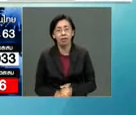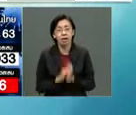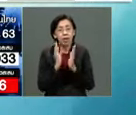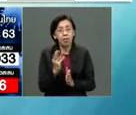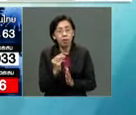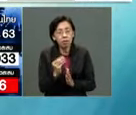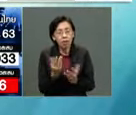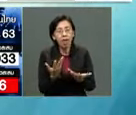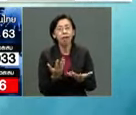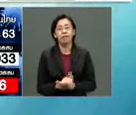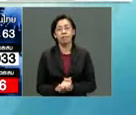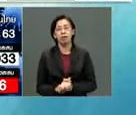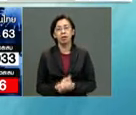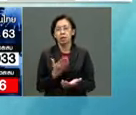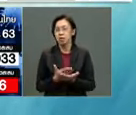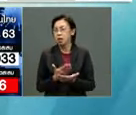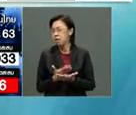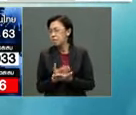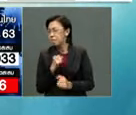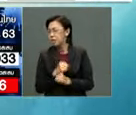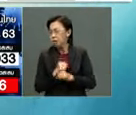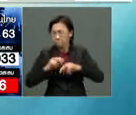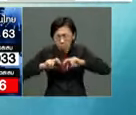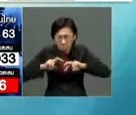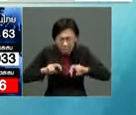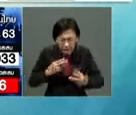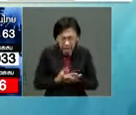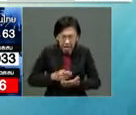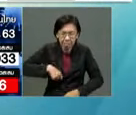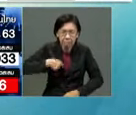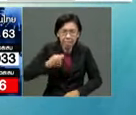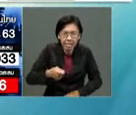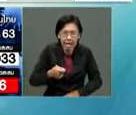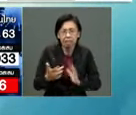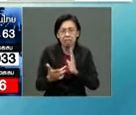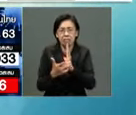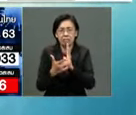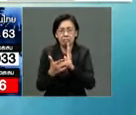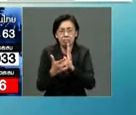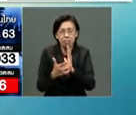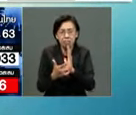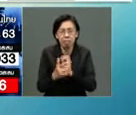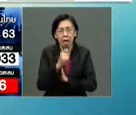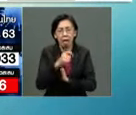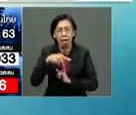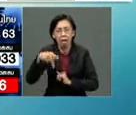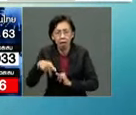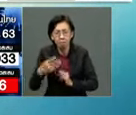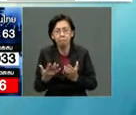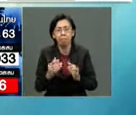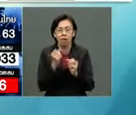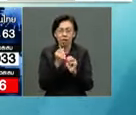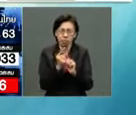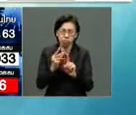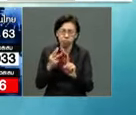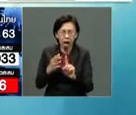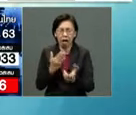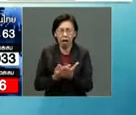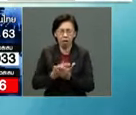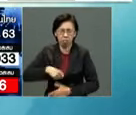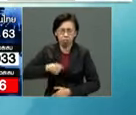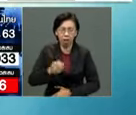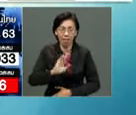ม่มีเงินเพียงพอที่จะไปทำเรื่องของแอปเรื่องของคิวนะครับก็อัน